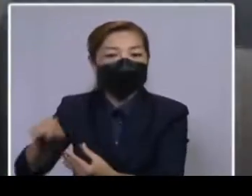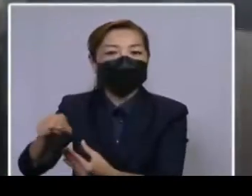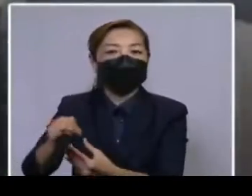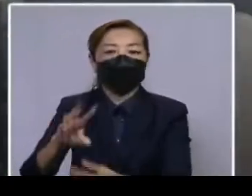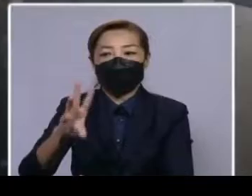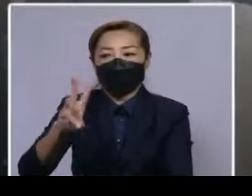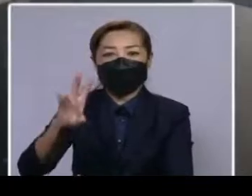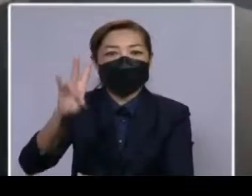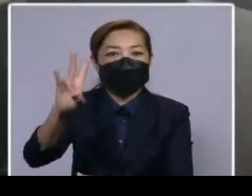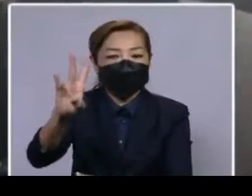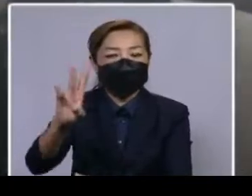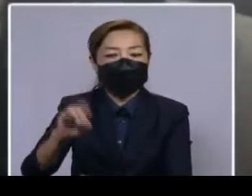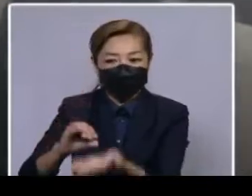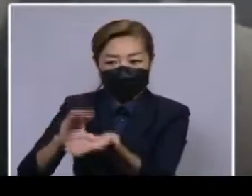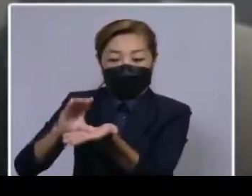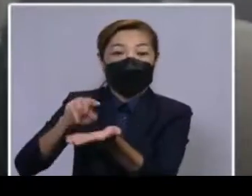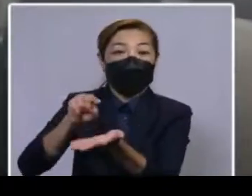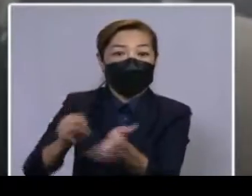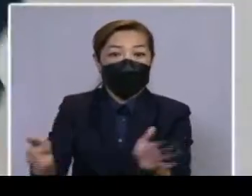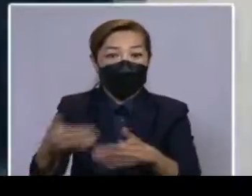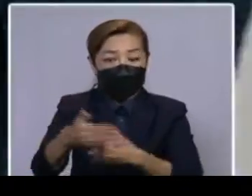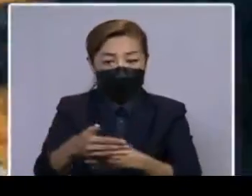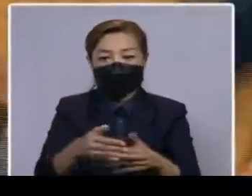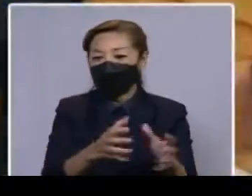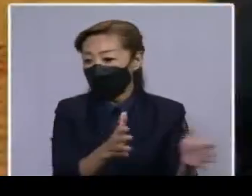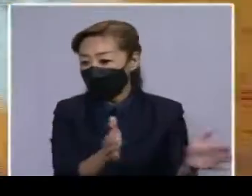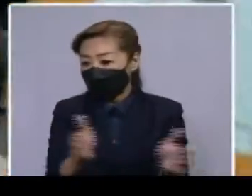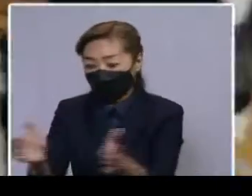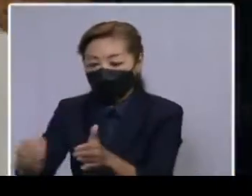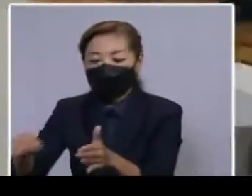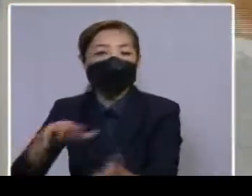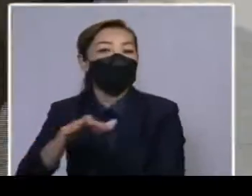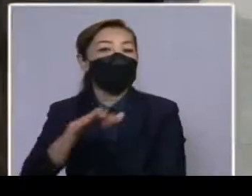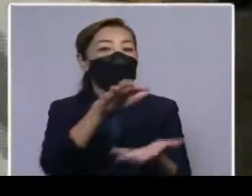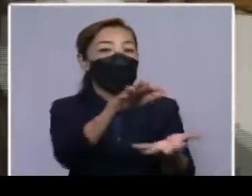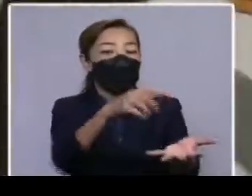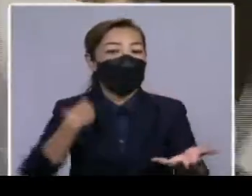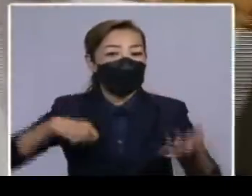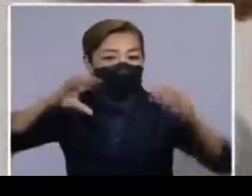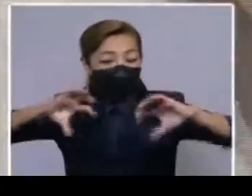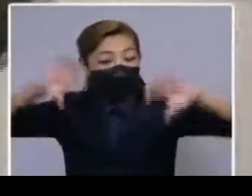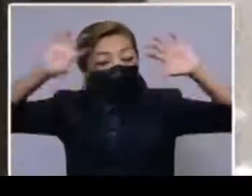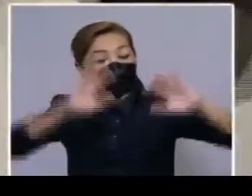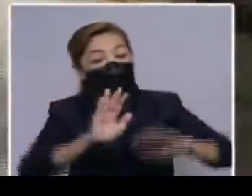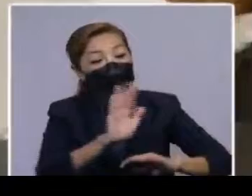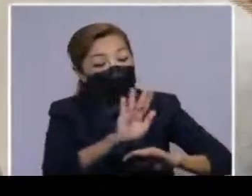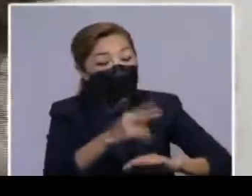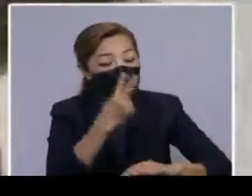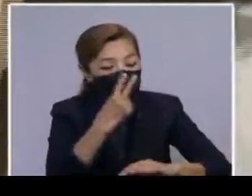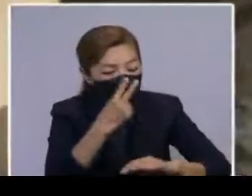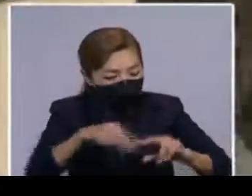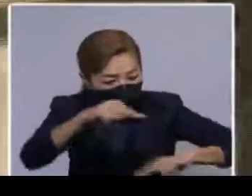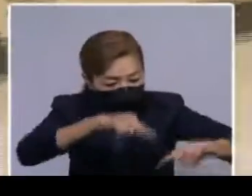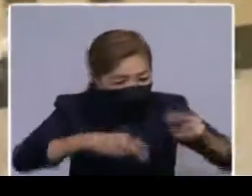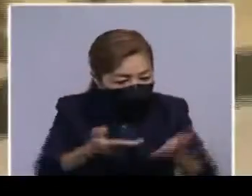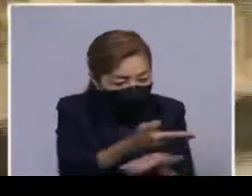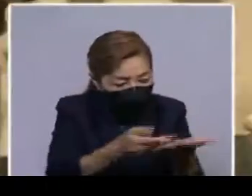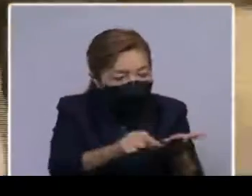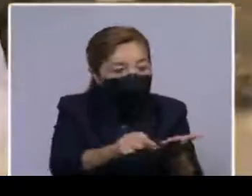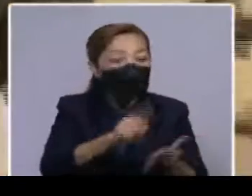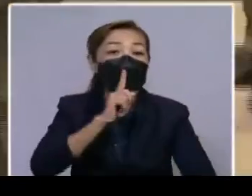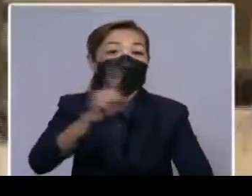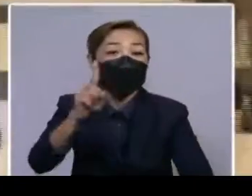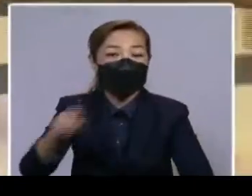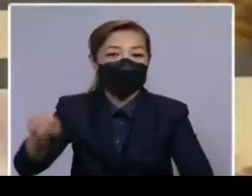ส่งมอบให้กับอัยการสูงสุดนำมาพิจารณามีความเห็นทางคดีสั่งฟ้องตู้หารวมกับพวกเนี่ย 43